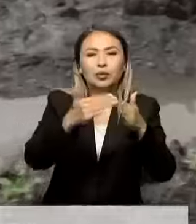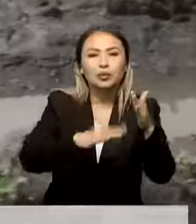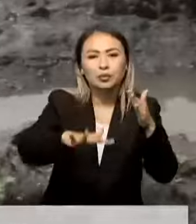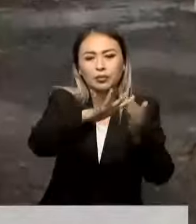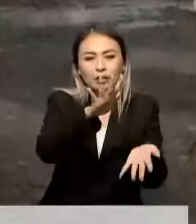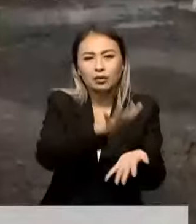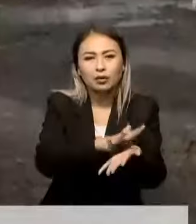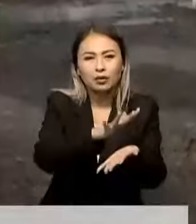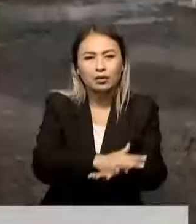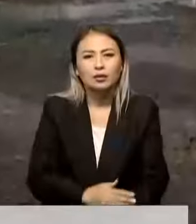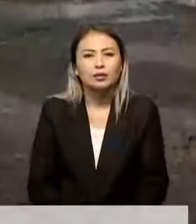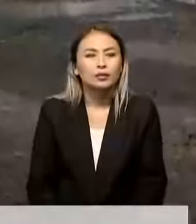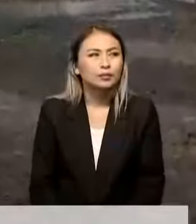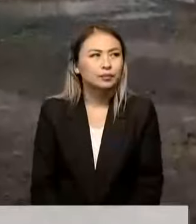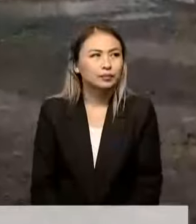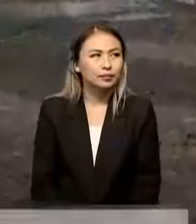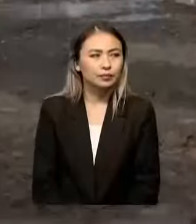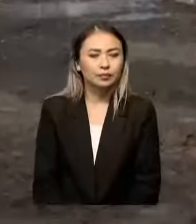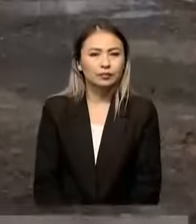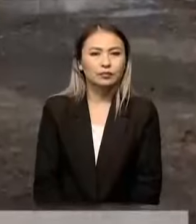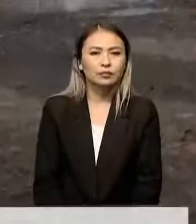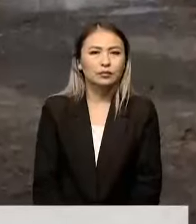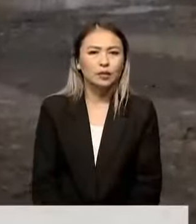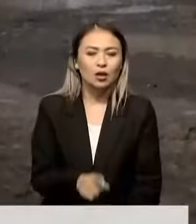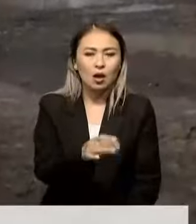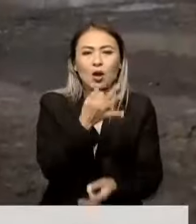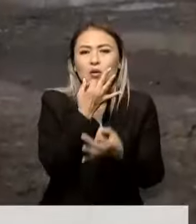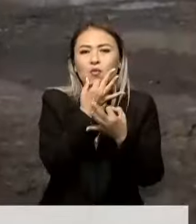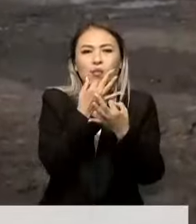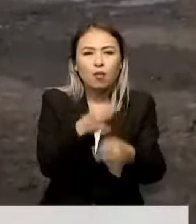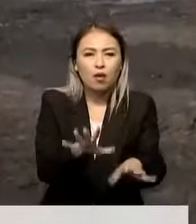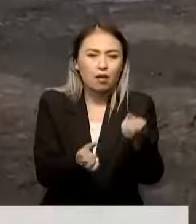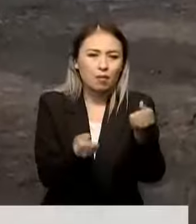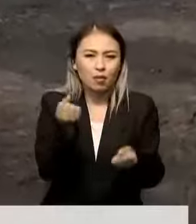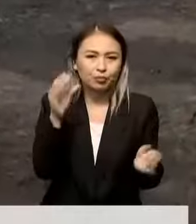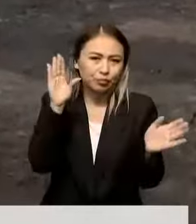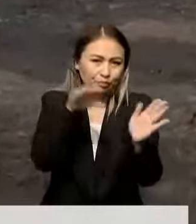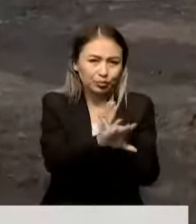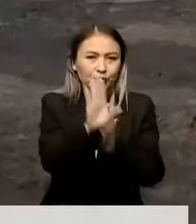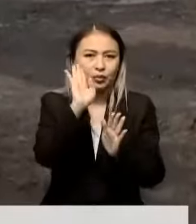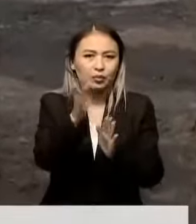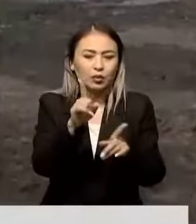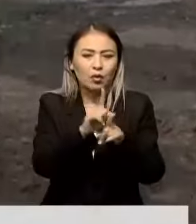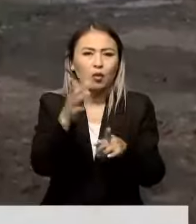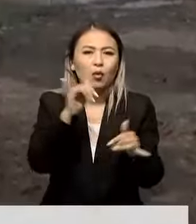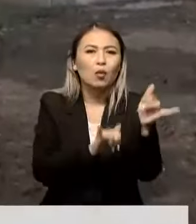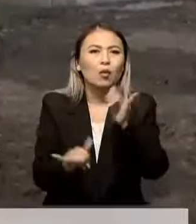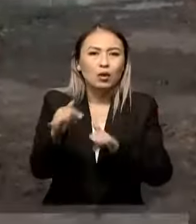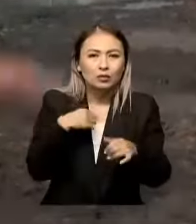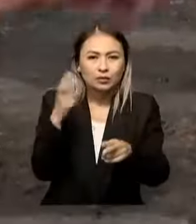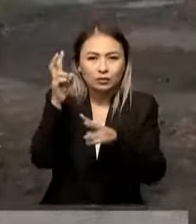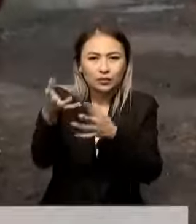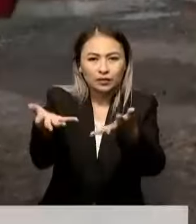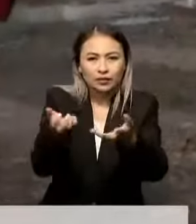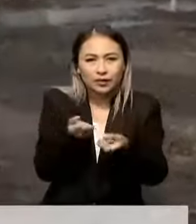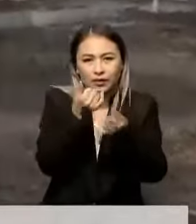саз. Да тут вообще тут любая машина провалится. Бұл жерде кез келген көлік батып қалады. Отын қораға да бара алмай отырмыз.